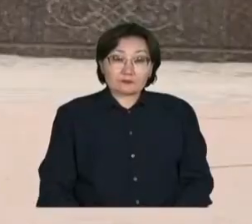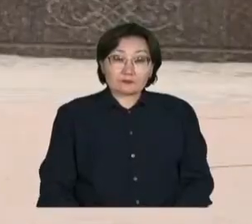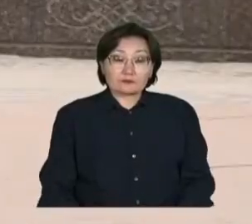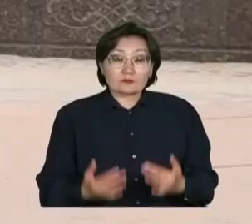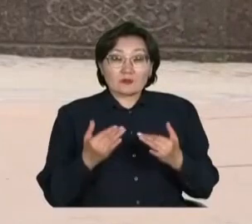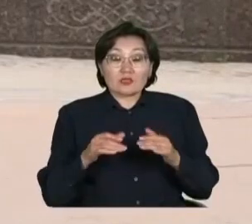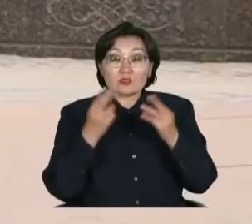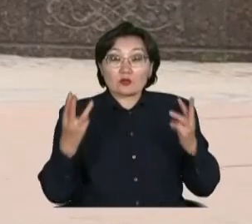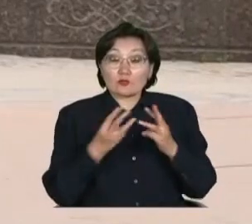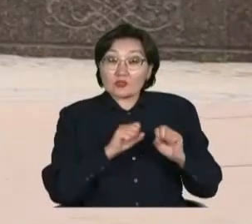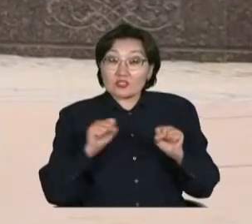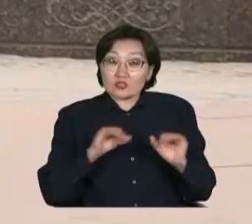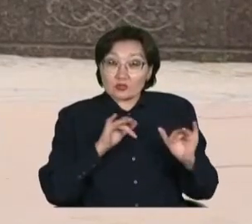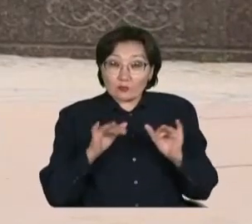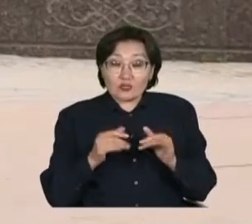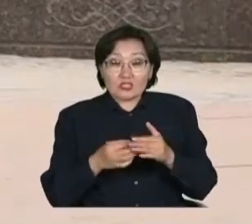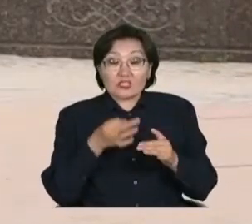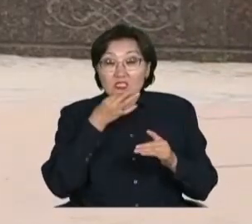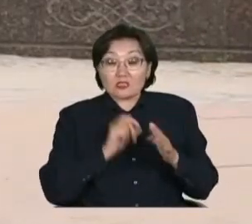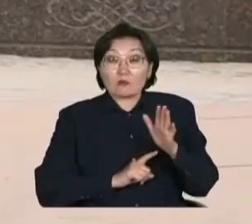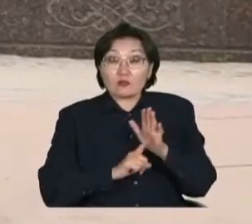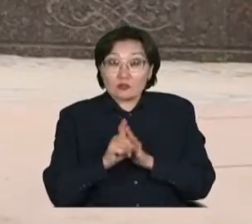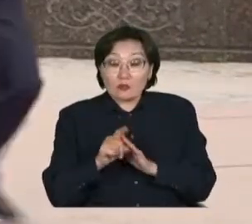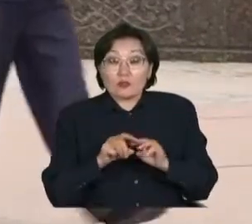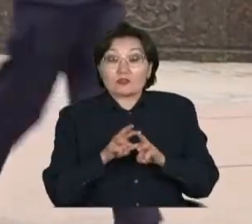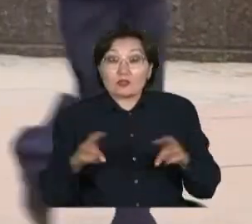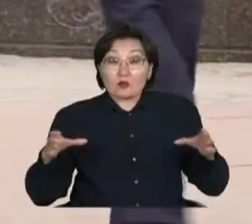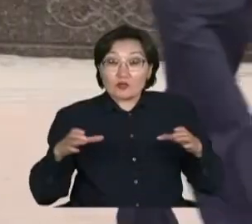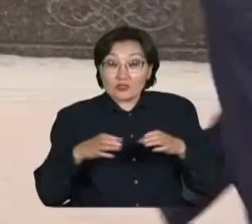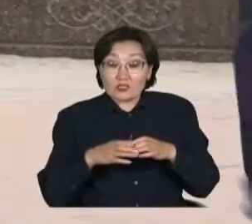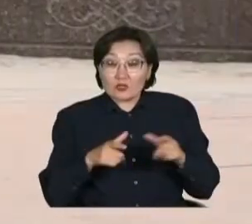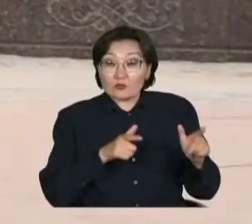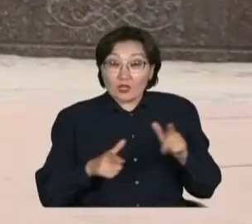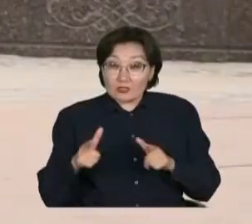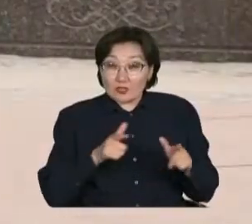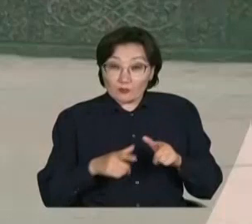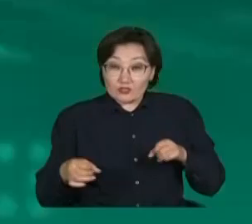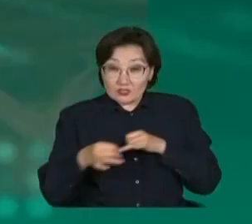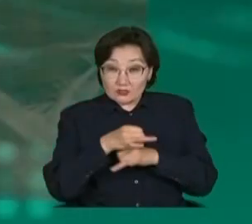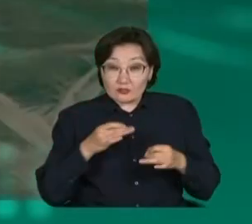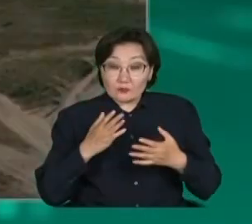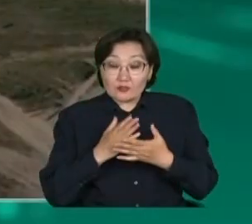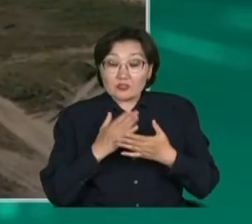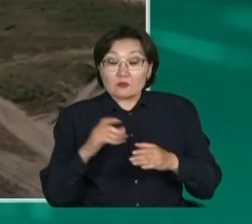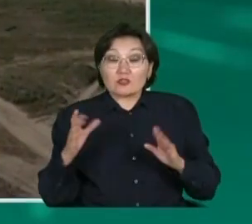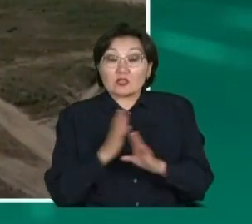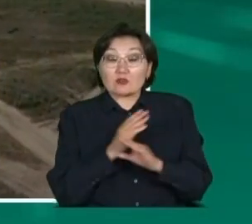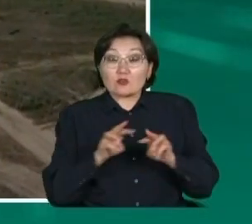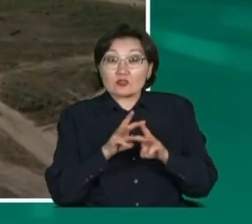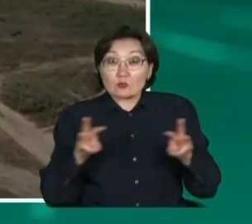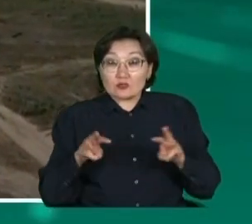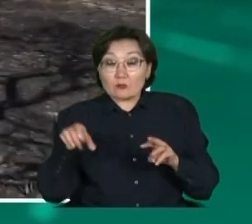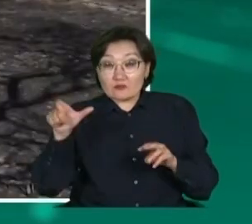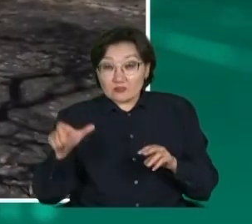Биыл өрттің алдын алу шаралары ерте бастан қолға алынып, үкімет қабырғасында дайындықтар пысықталып жатыр. Экология министрі